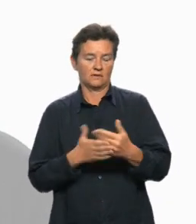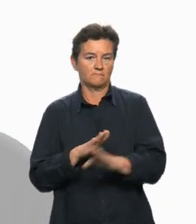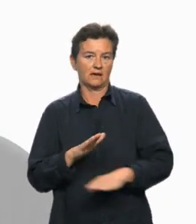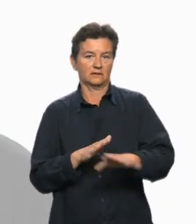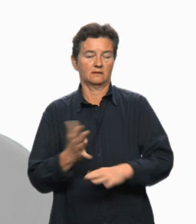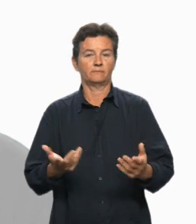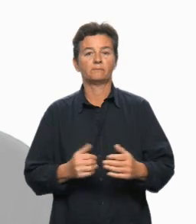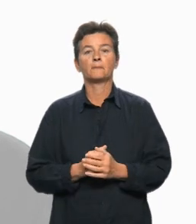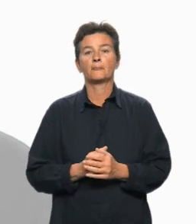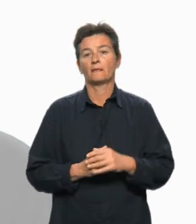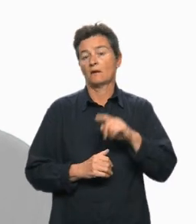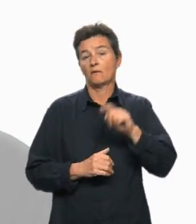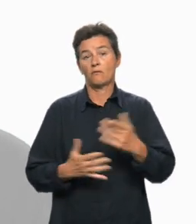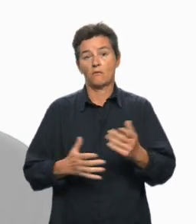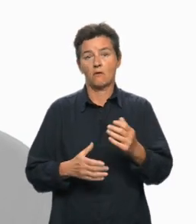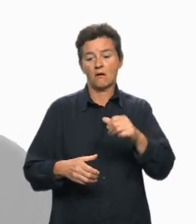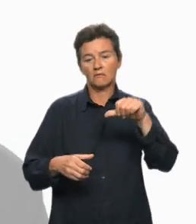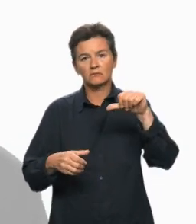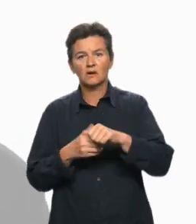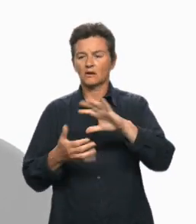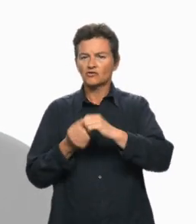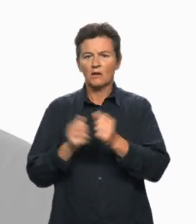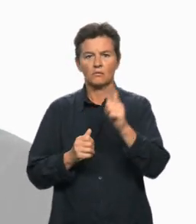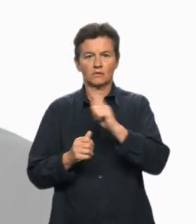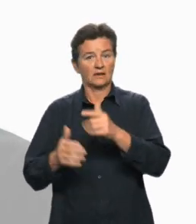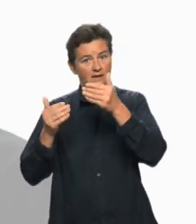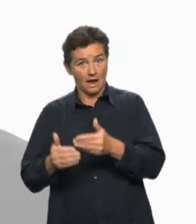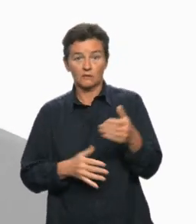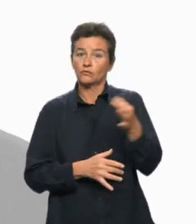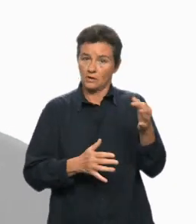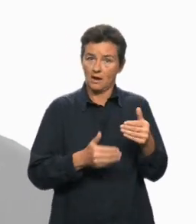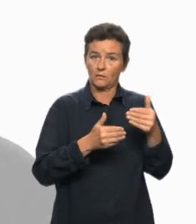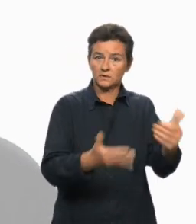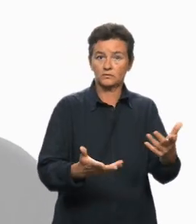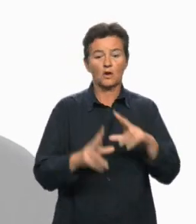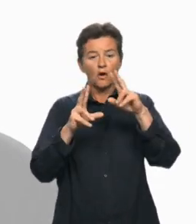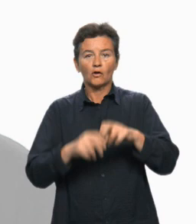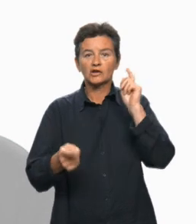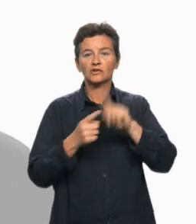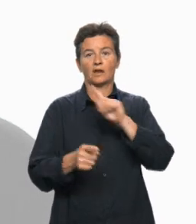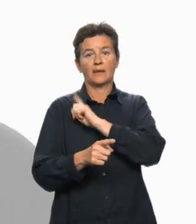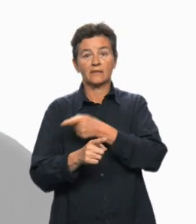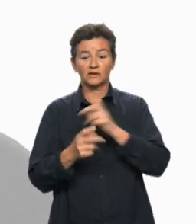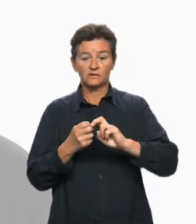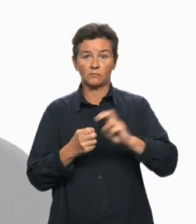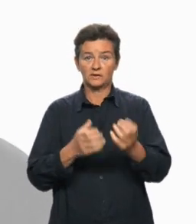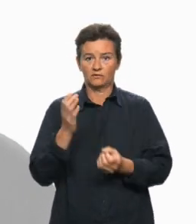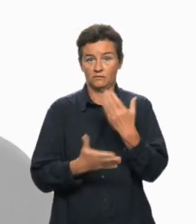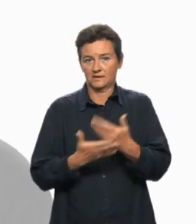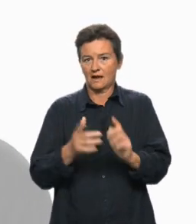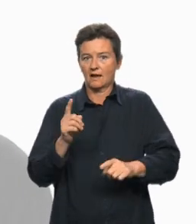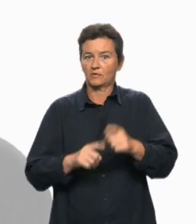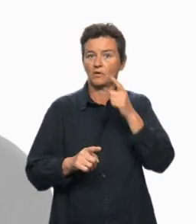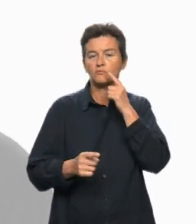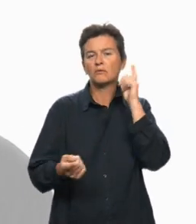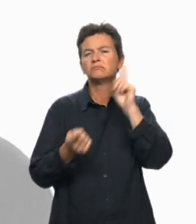des éléments clés. Nous devons sortir en priorité du fossile plutôt que du nucléaire. La recherche sur les énergies et mobilités nouvelles est